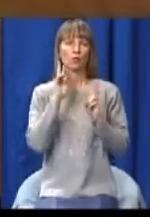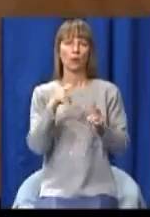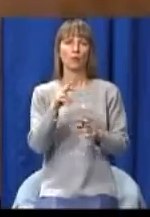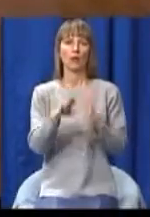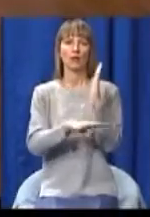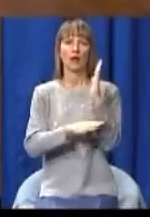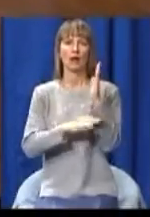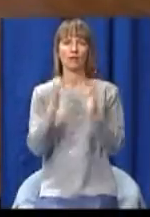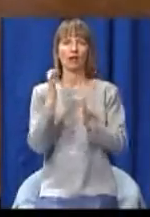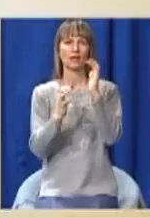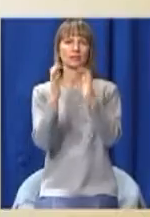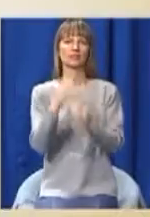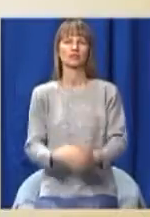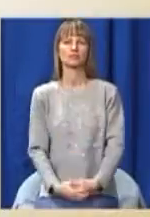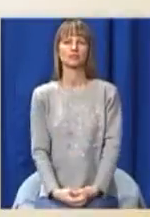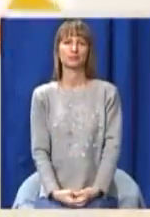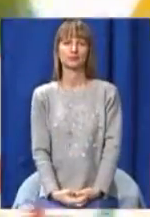деревах.